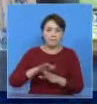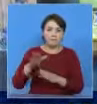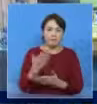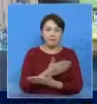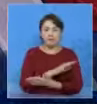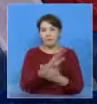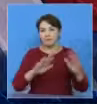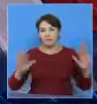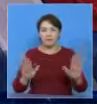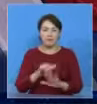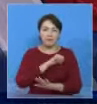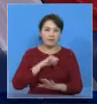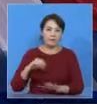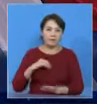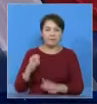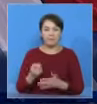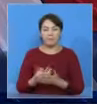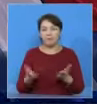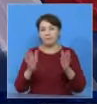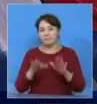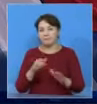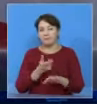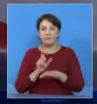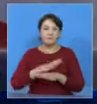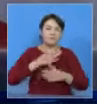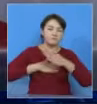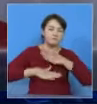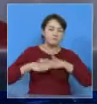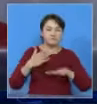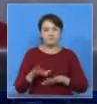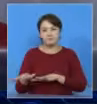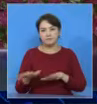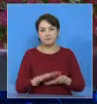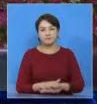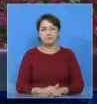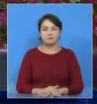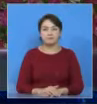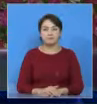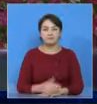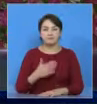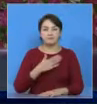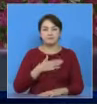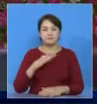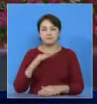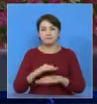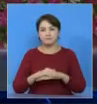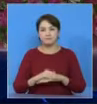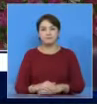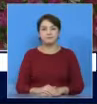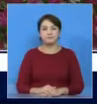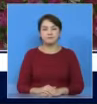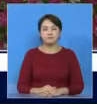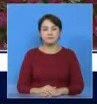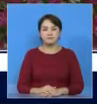песен сама будь сама лайма ханова осталась очень довольна проведенным мероприятиям меня кисин давоса алану бы нет по